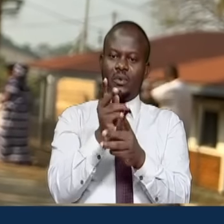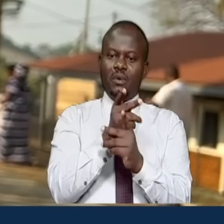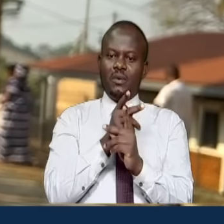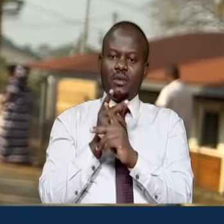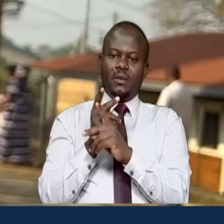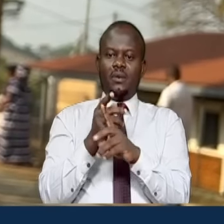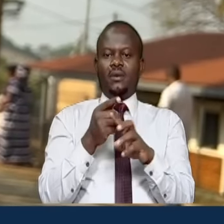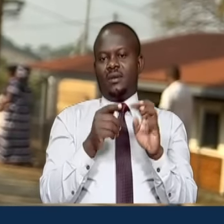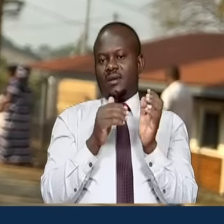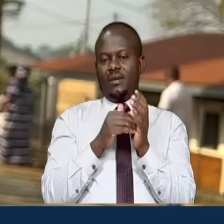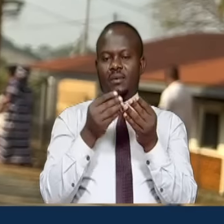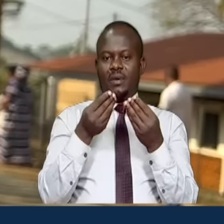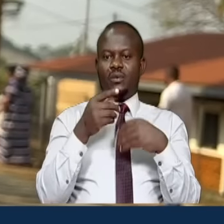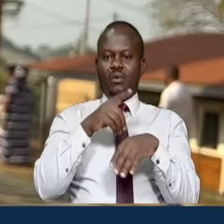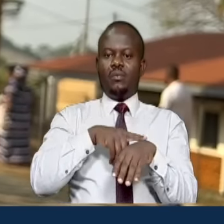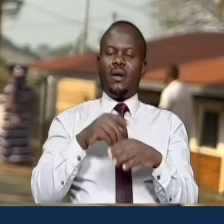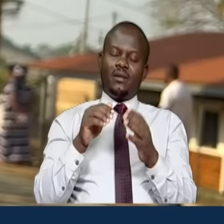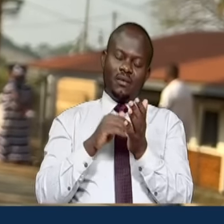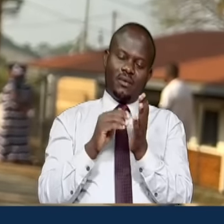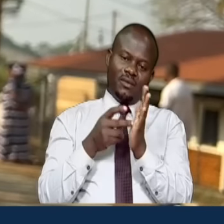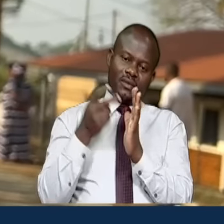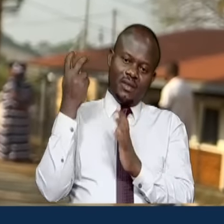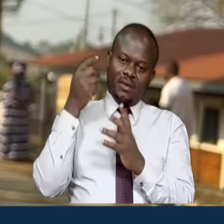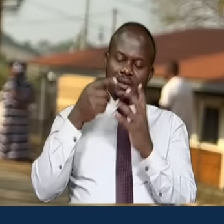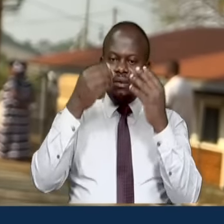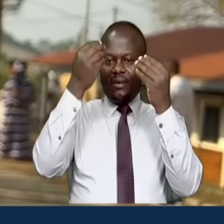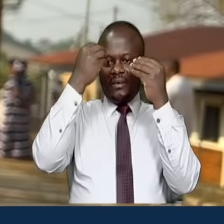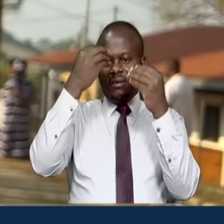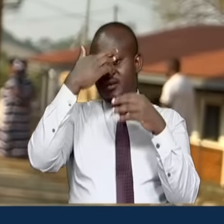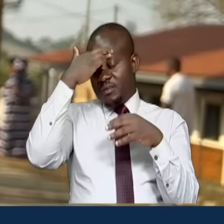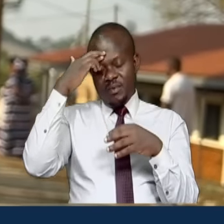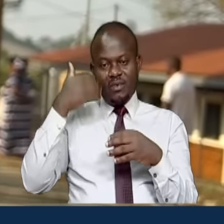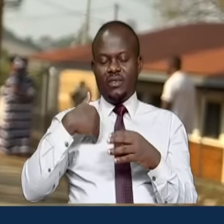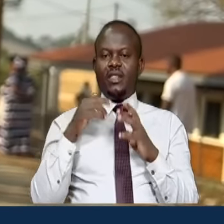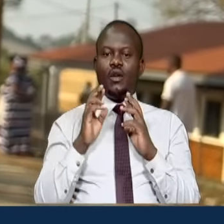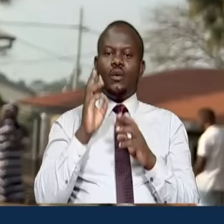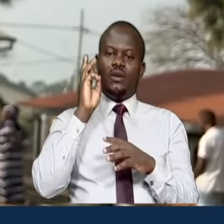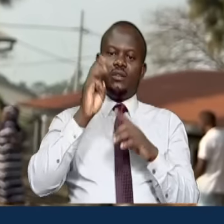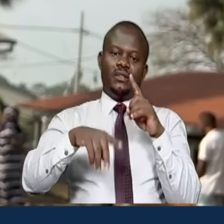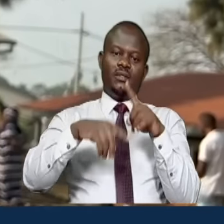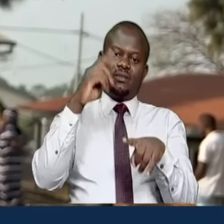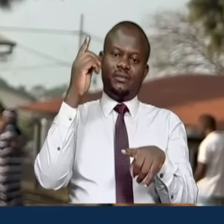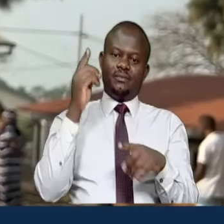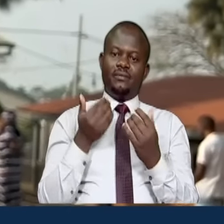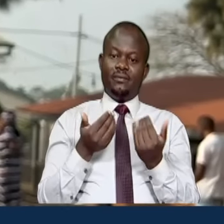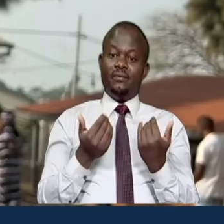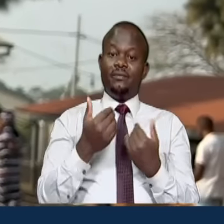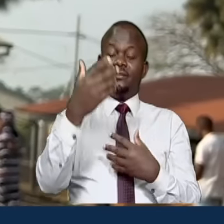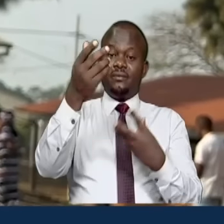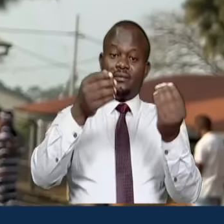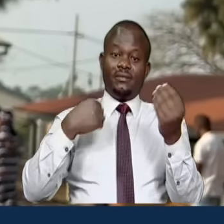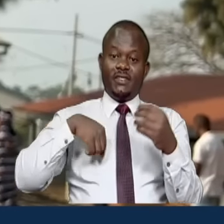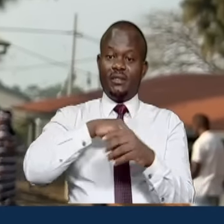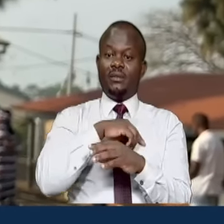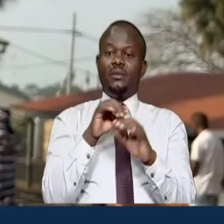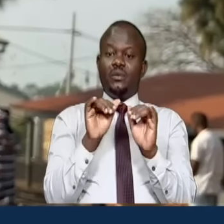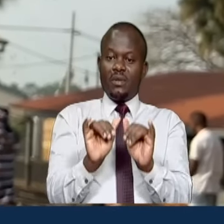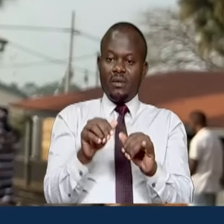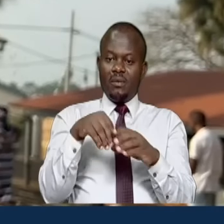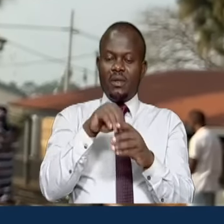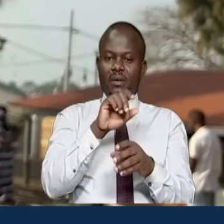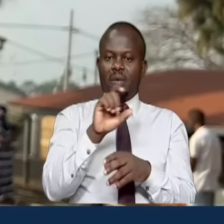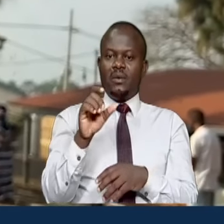bushoboka, baduha n'umwanya wo gusubiramo ibyo batwigishije. Niyo mpamvu dufite icyizere cyo abana bagiye gutaha twe dusigarayo muri bya